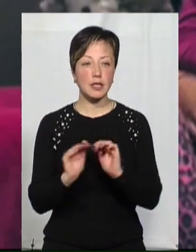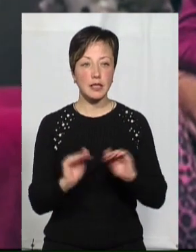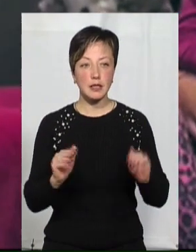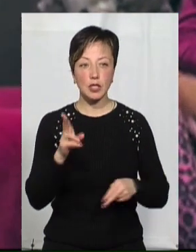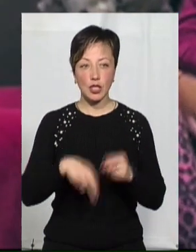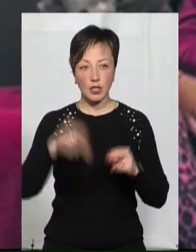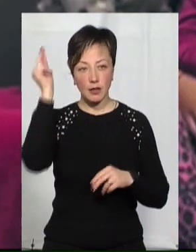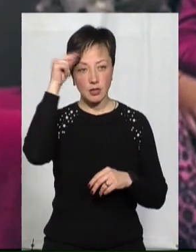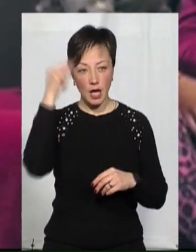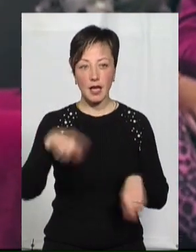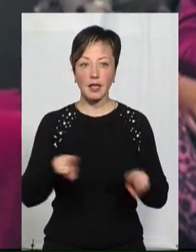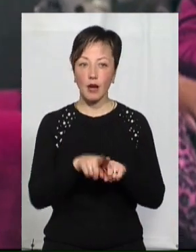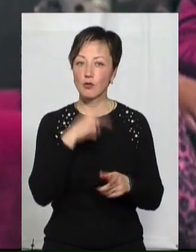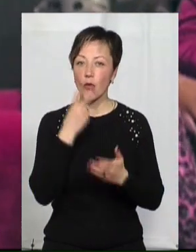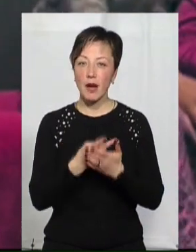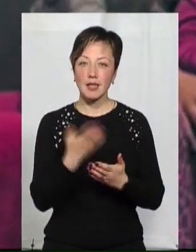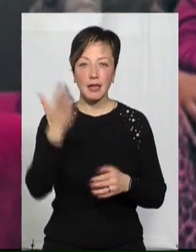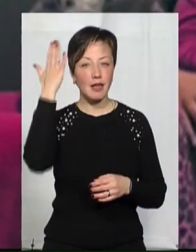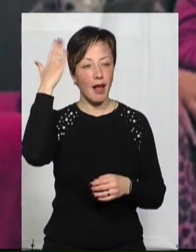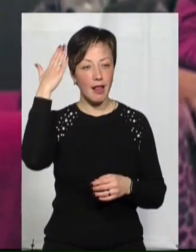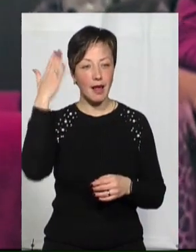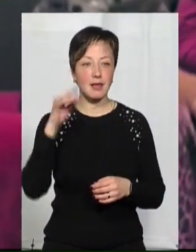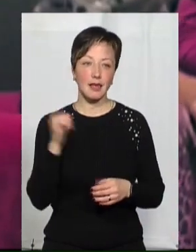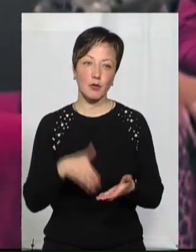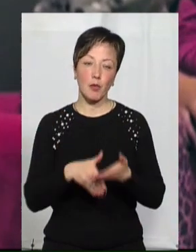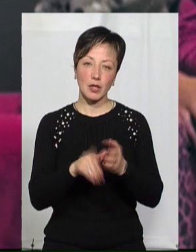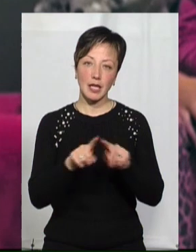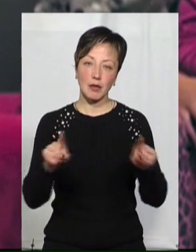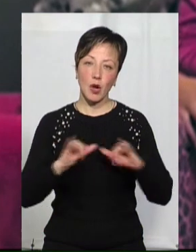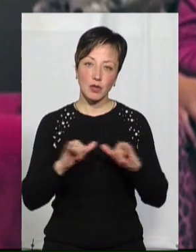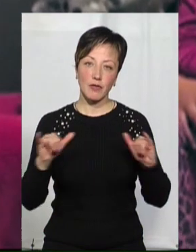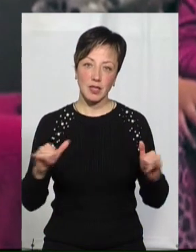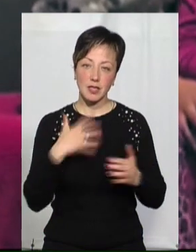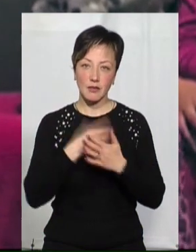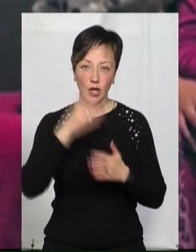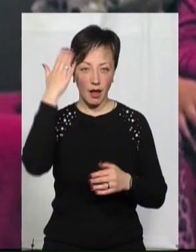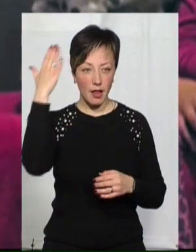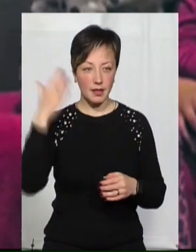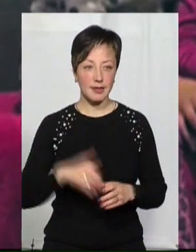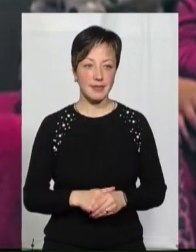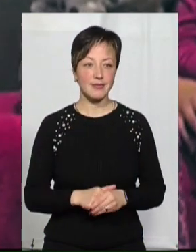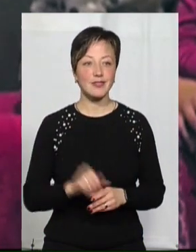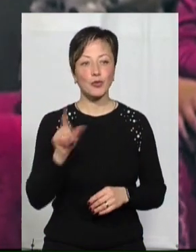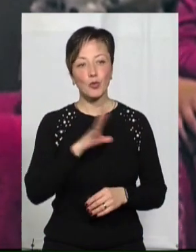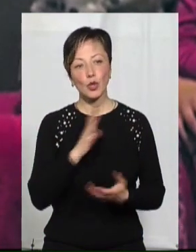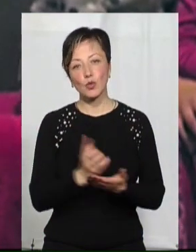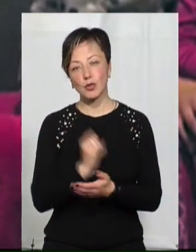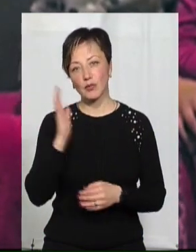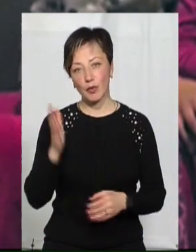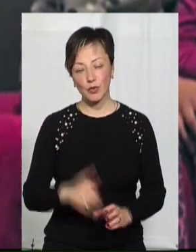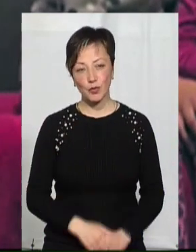закінчити навчання, а також побачити їхні таланти і допомогти їм розвивати свої таланти, щоб бути успішними у